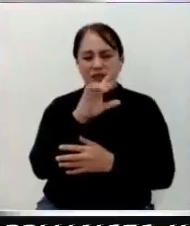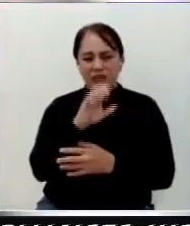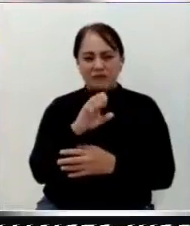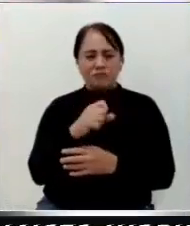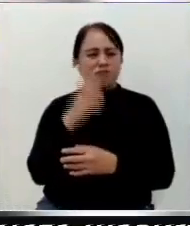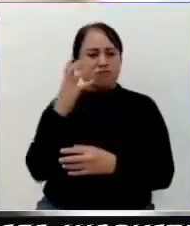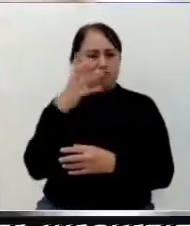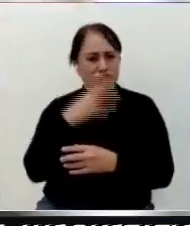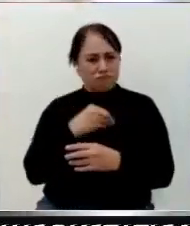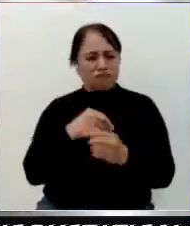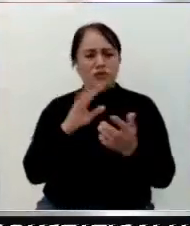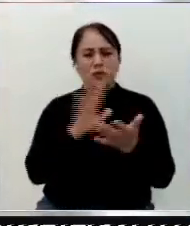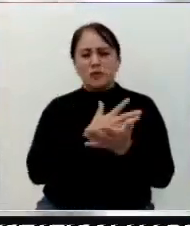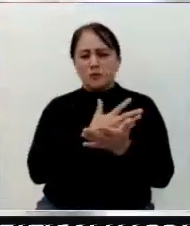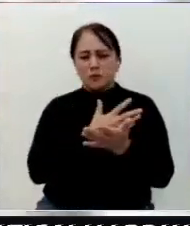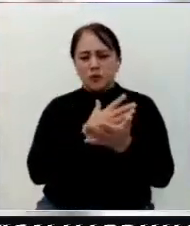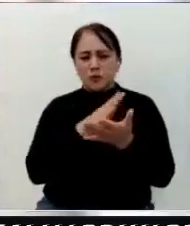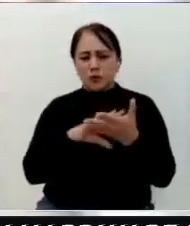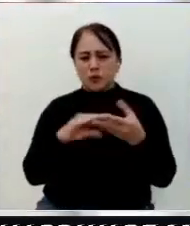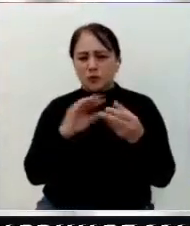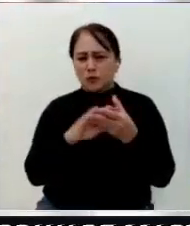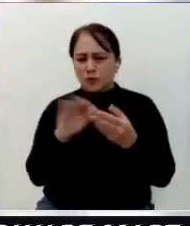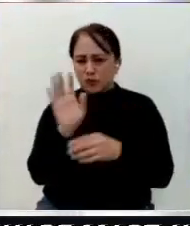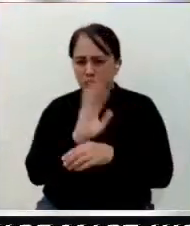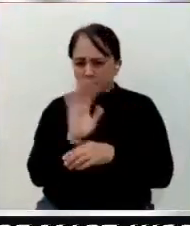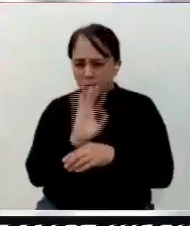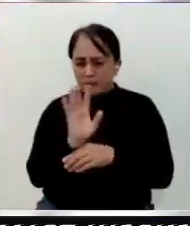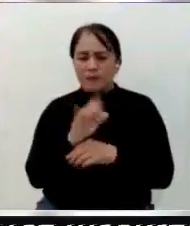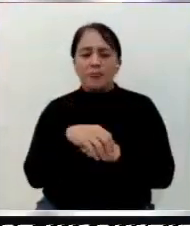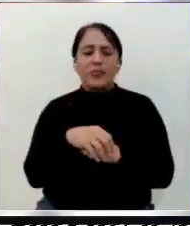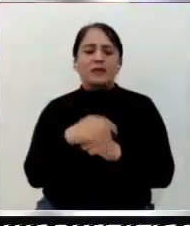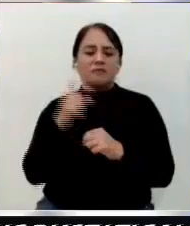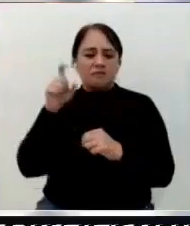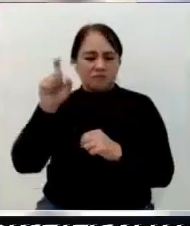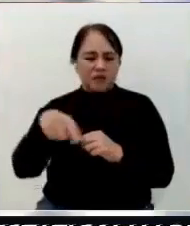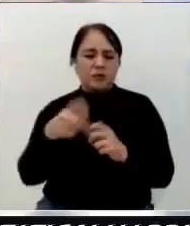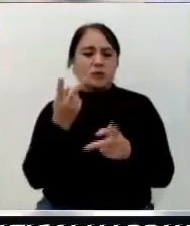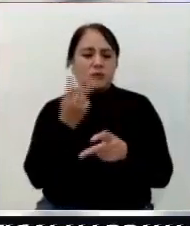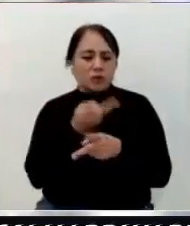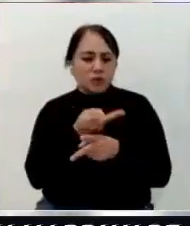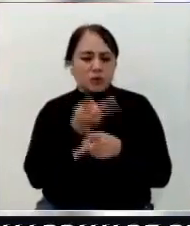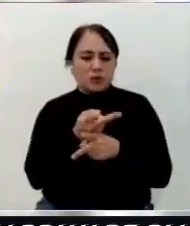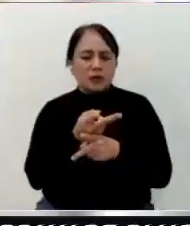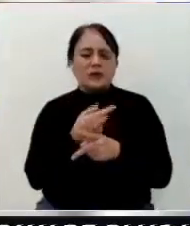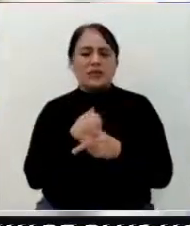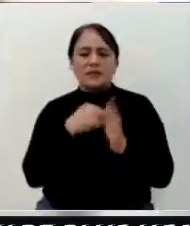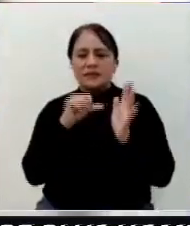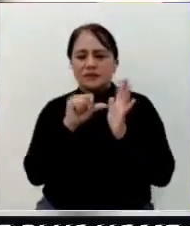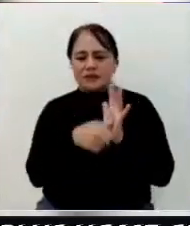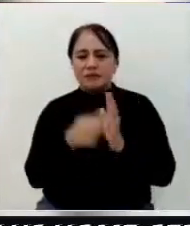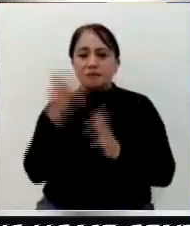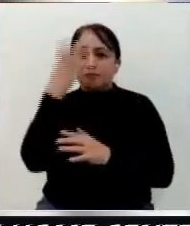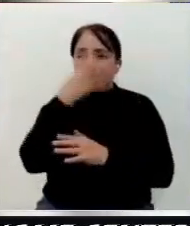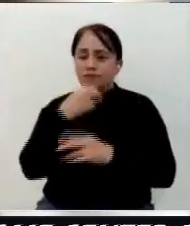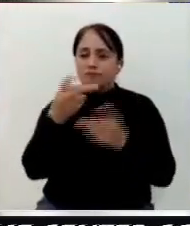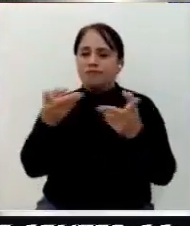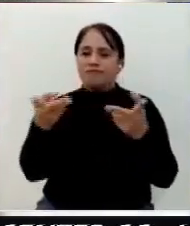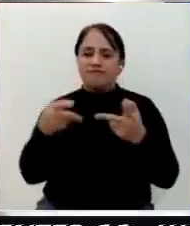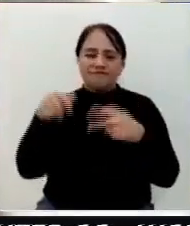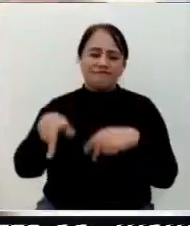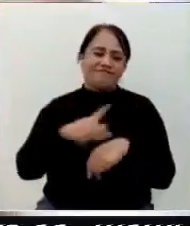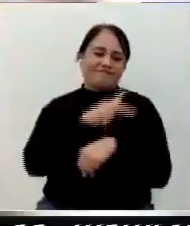upcoming film at bukod diyan Dapat din daw Abangan ang i-highlight na magagandang lugar sa bansa Yan ang chicken